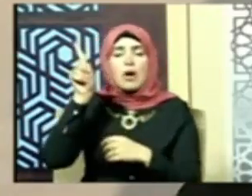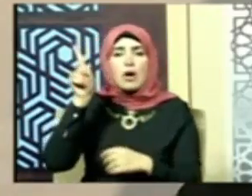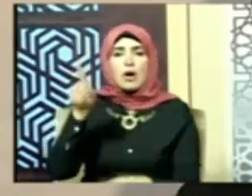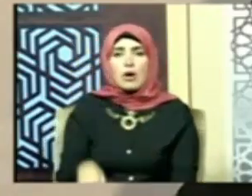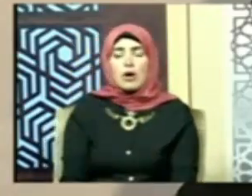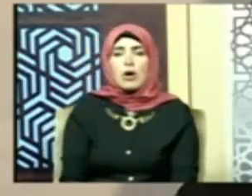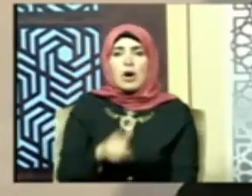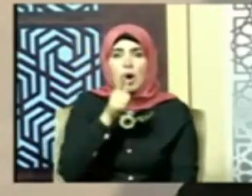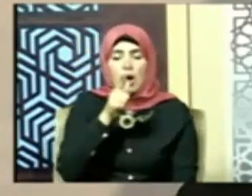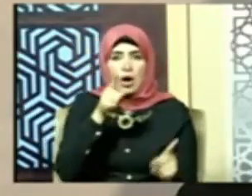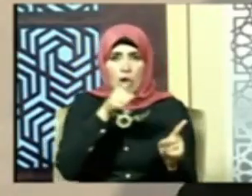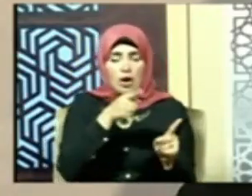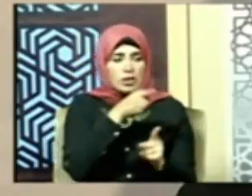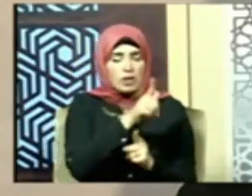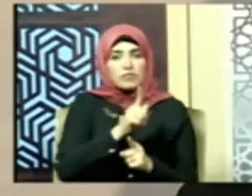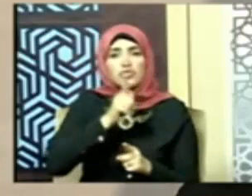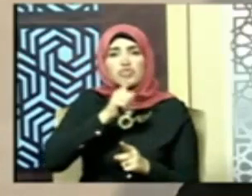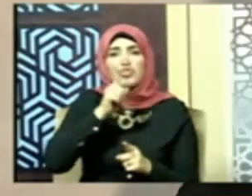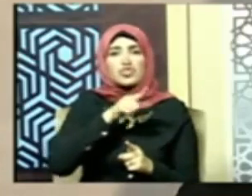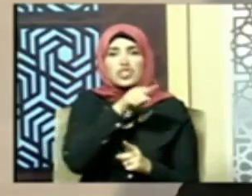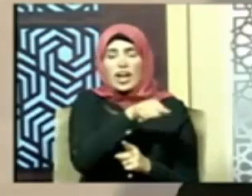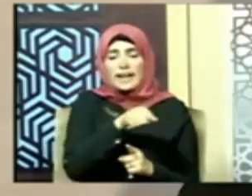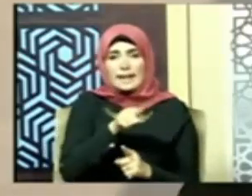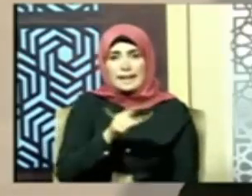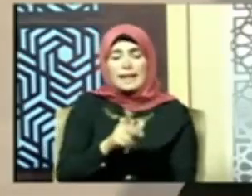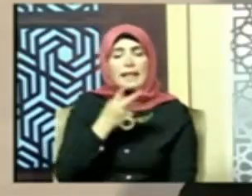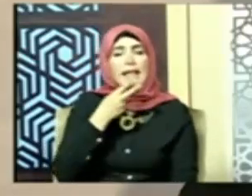لقد جئتم شيئا إدا،